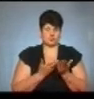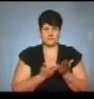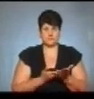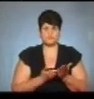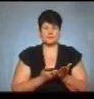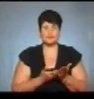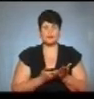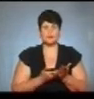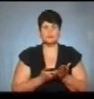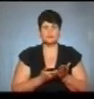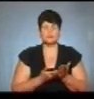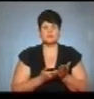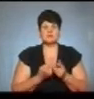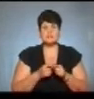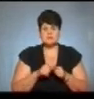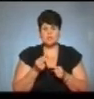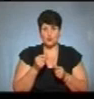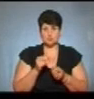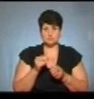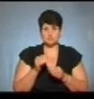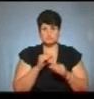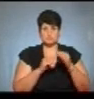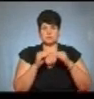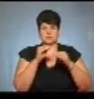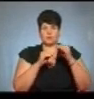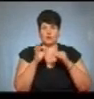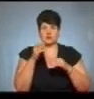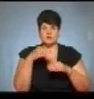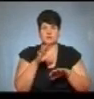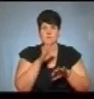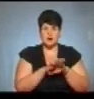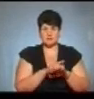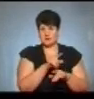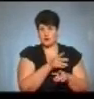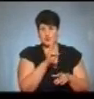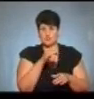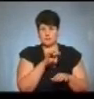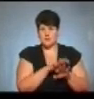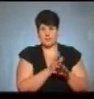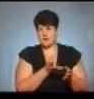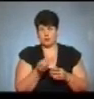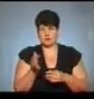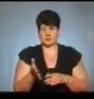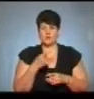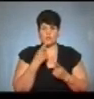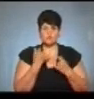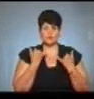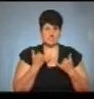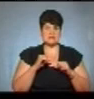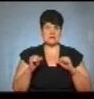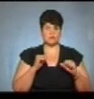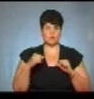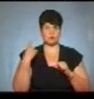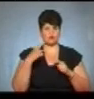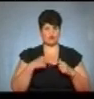І ці кошти накопичені в них Ощадбанку, і Ощадбанк ще не оплачує. Сьогодні я говорив з керуючим